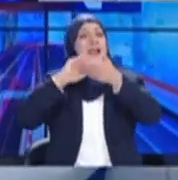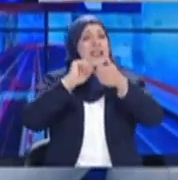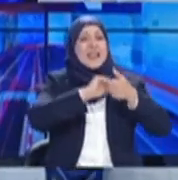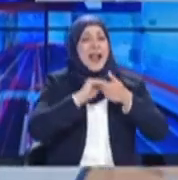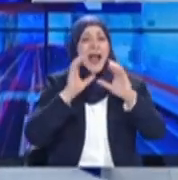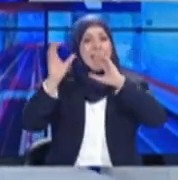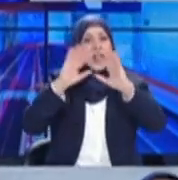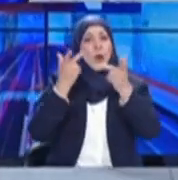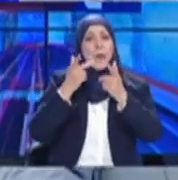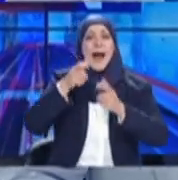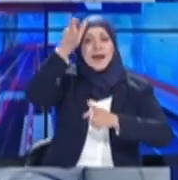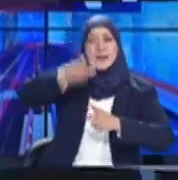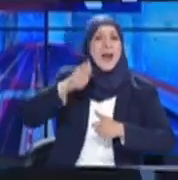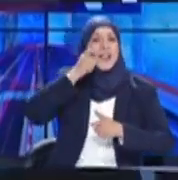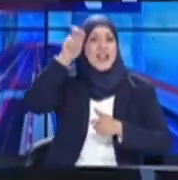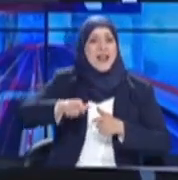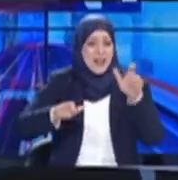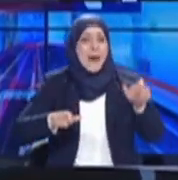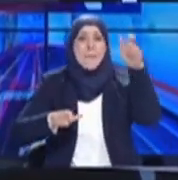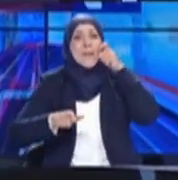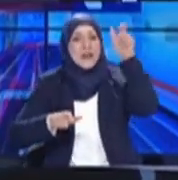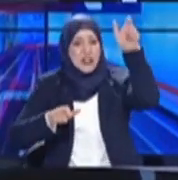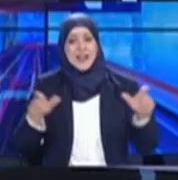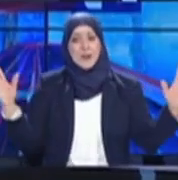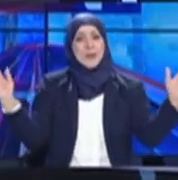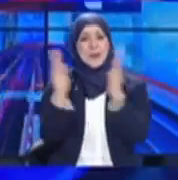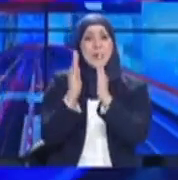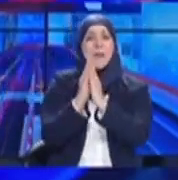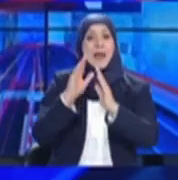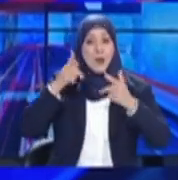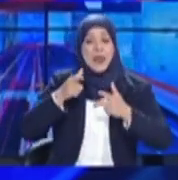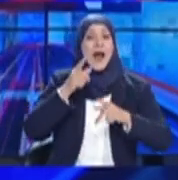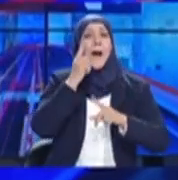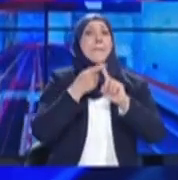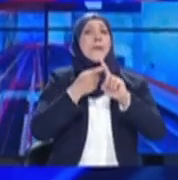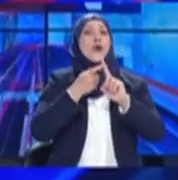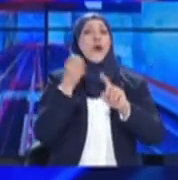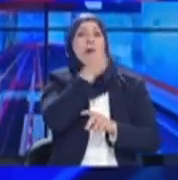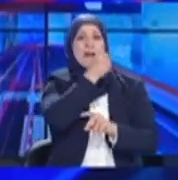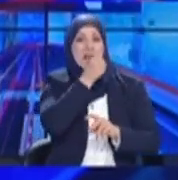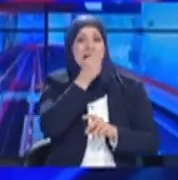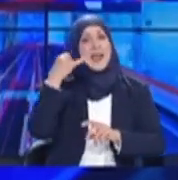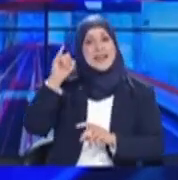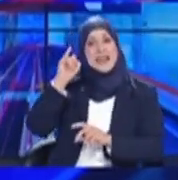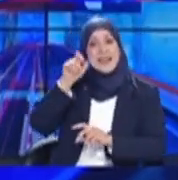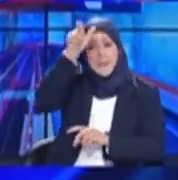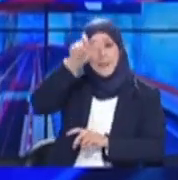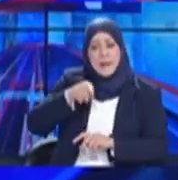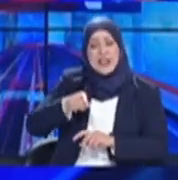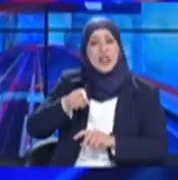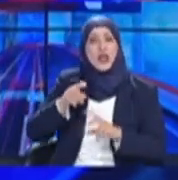بعد التفاعل الروسي وهنا ياتي الفن فان يحرم الانسان من هذا التواصل